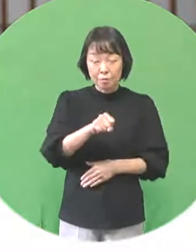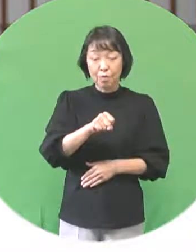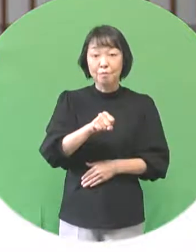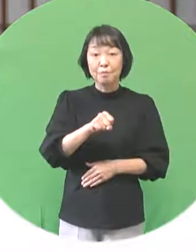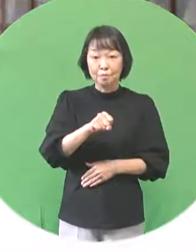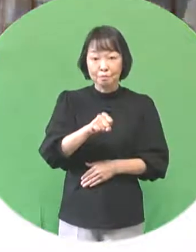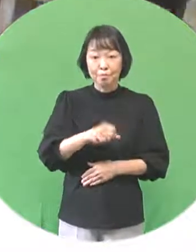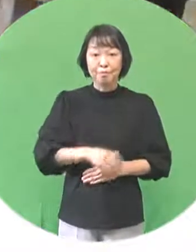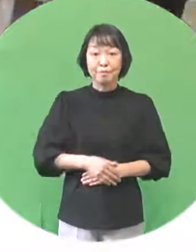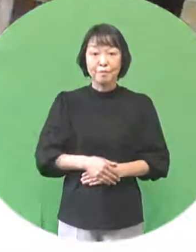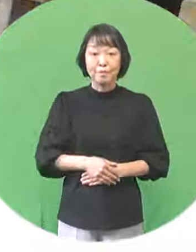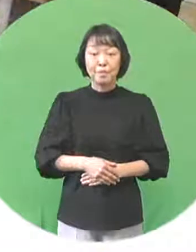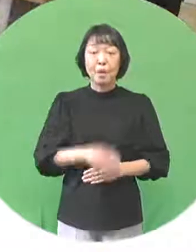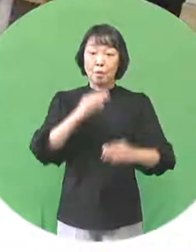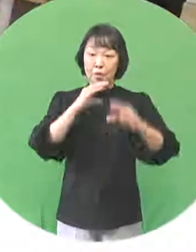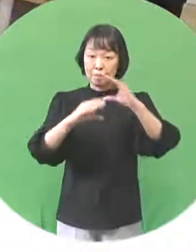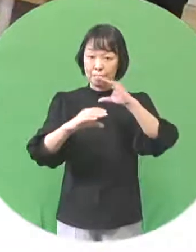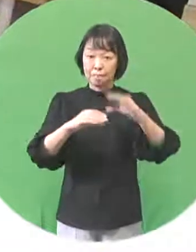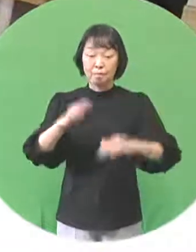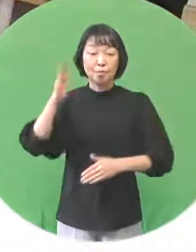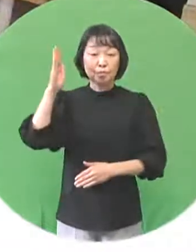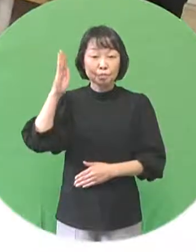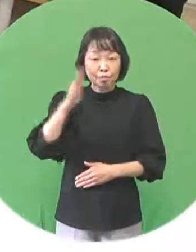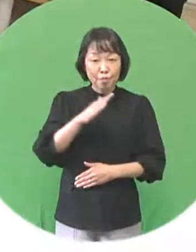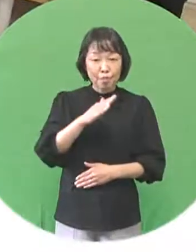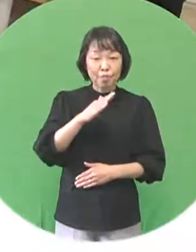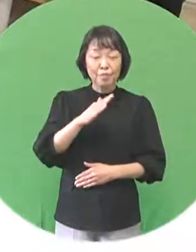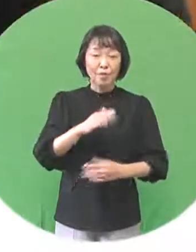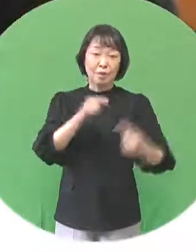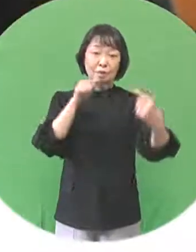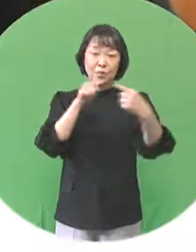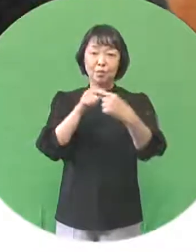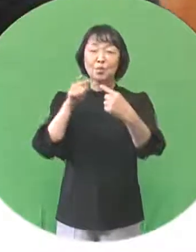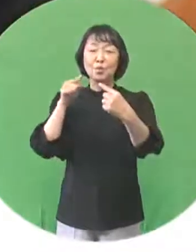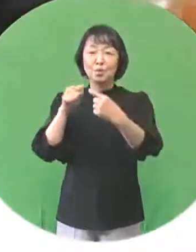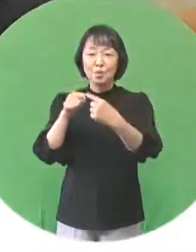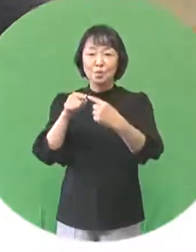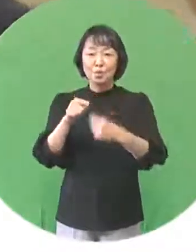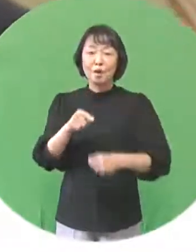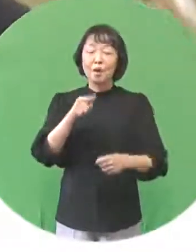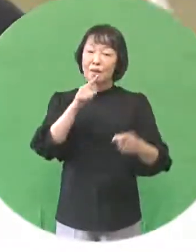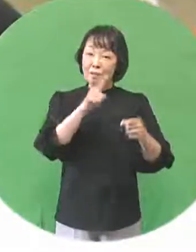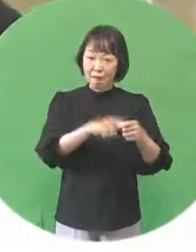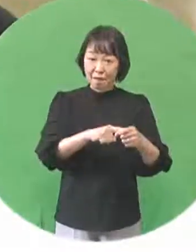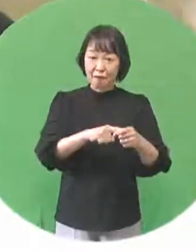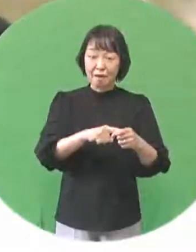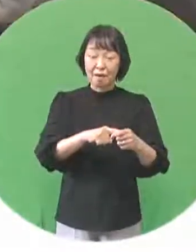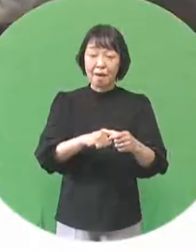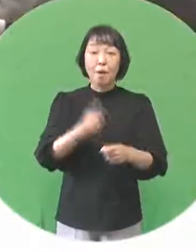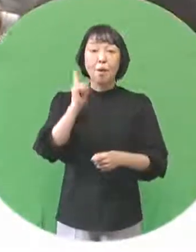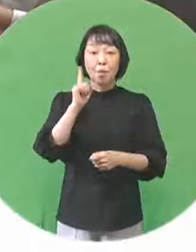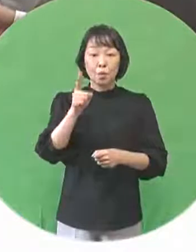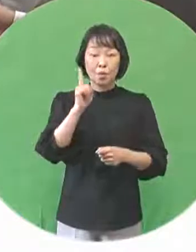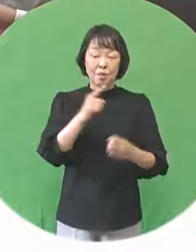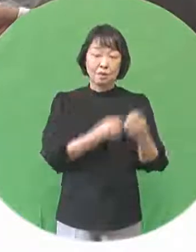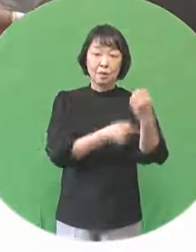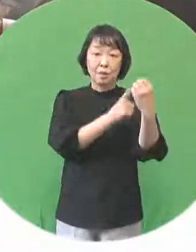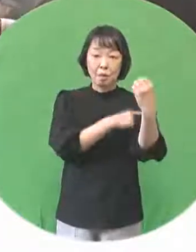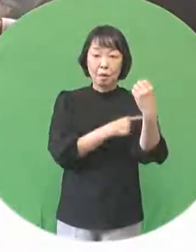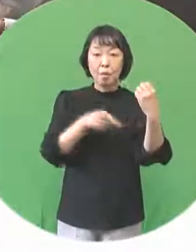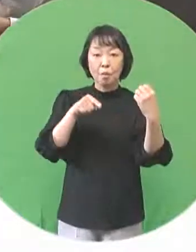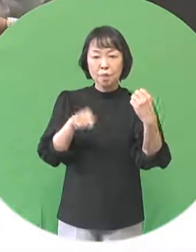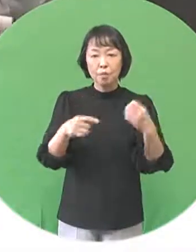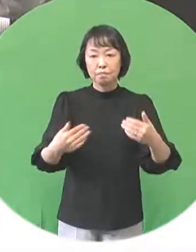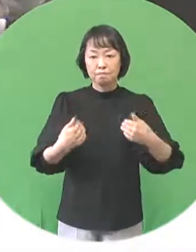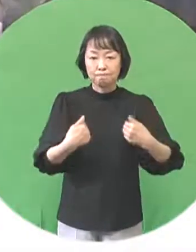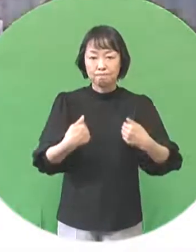り、あとはコミュニケーションを周囲の人と取ることができるっていう、そういう日本語の力っていうのは非常に重要なん